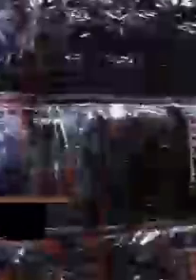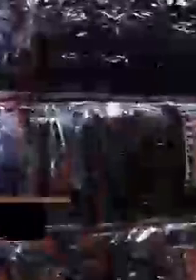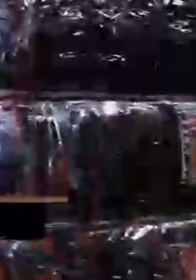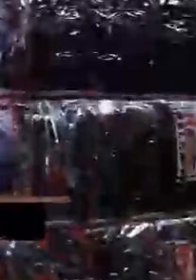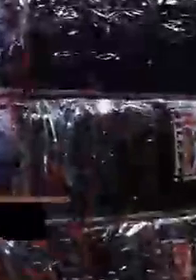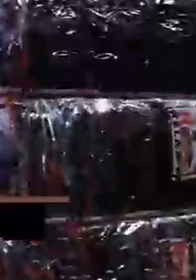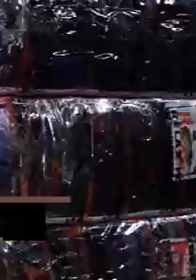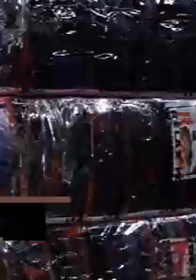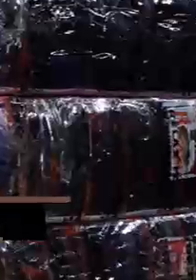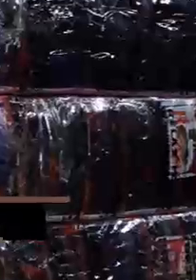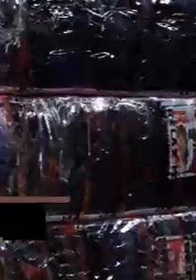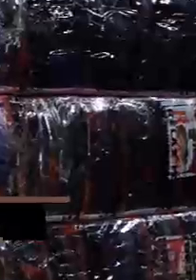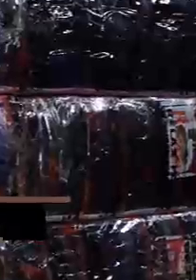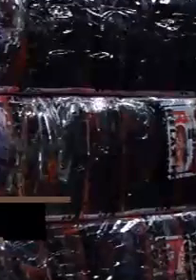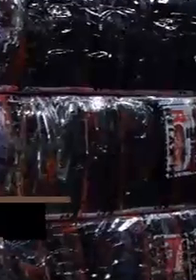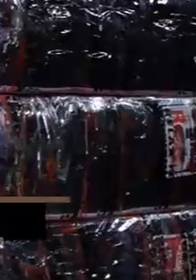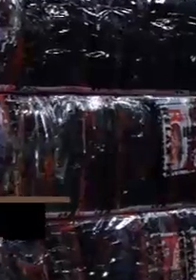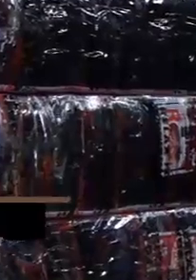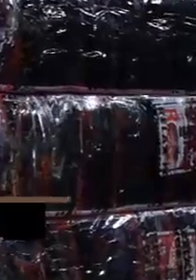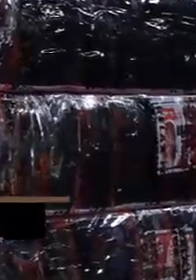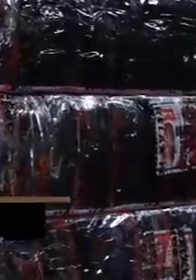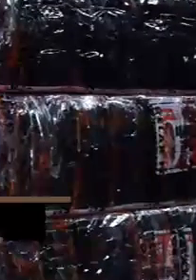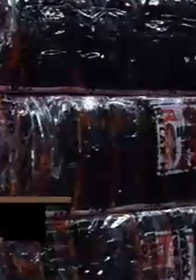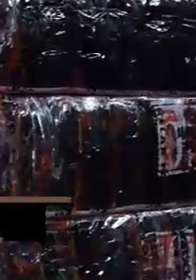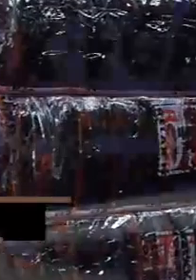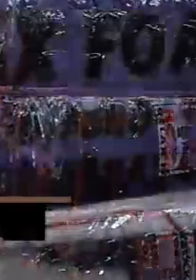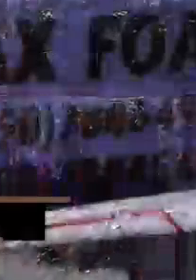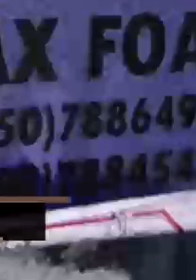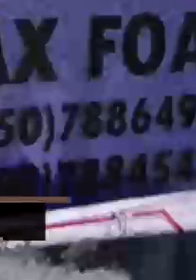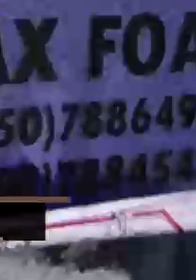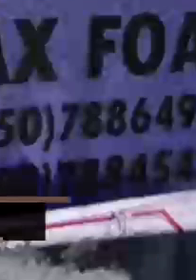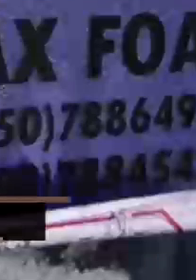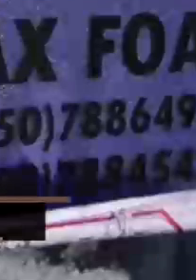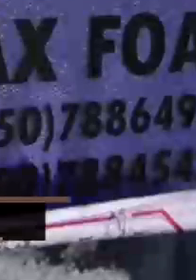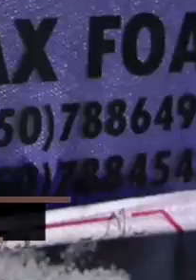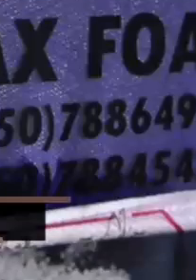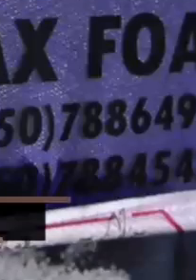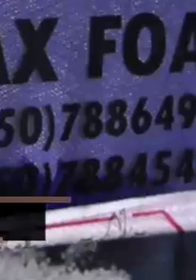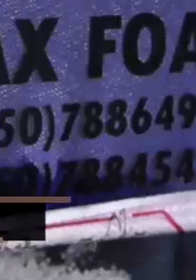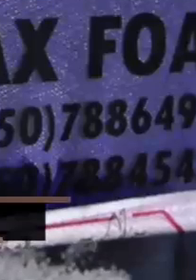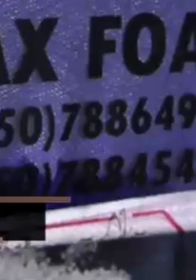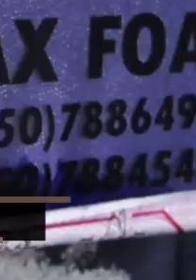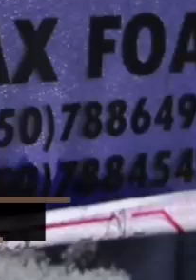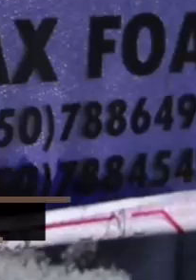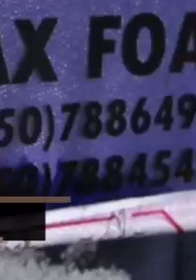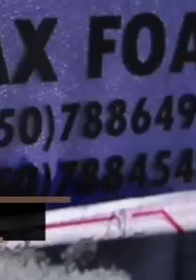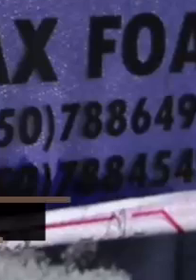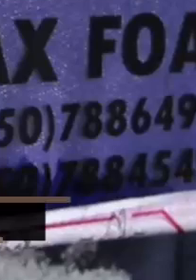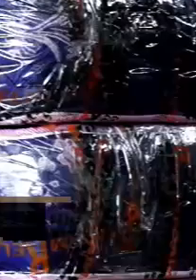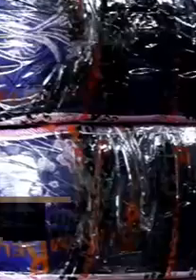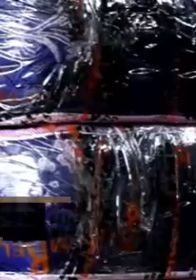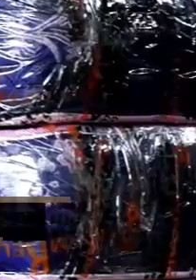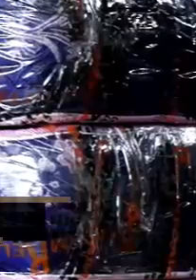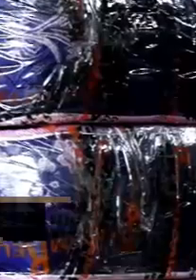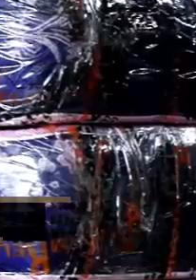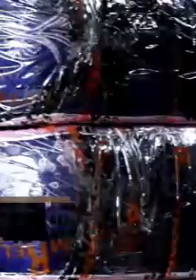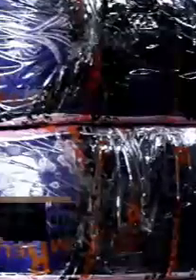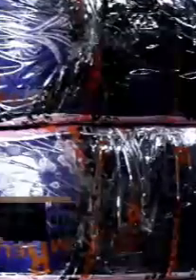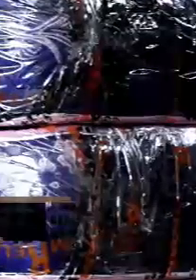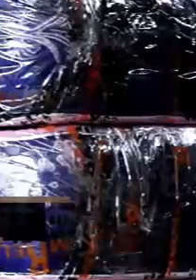waramba utaruhutse kandi kuruhuka nyakuri ni ukuryama ugasinzira ukavimvira wowe n'umuryango mukagubwa neza kuri